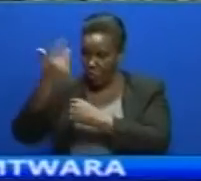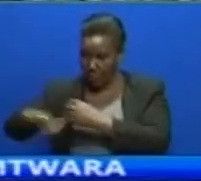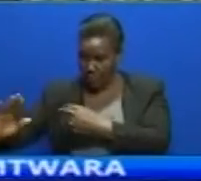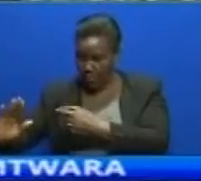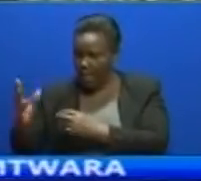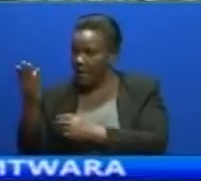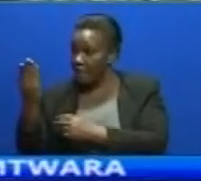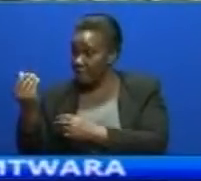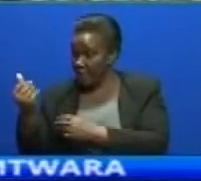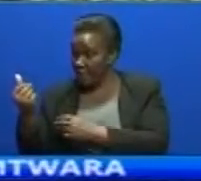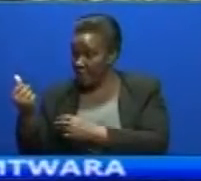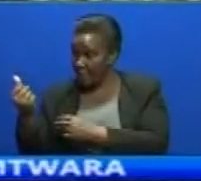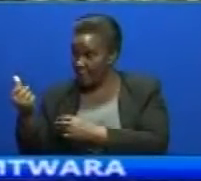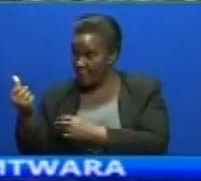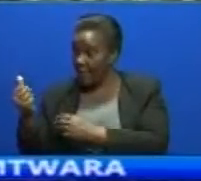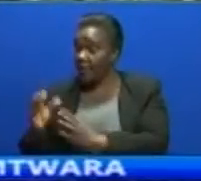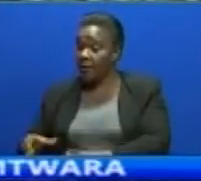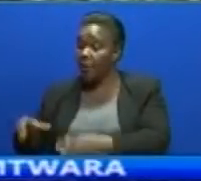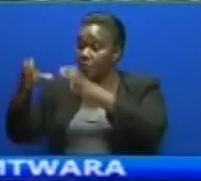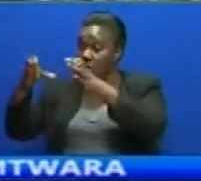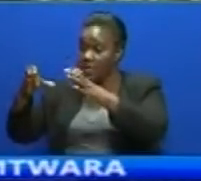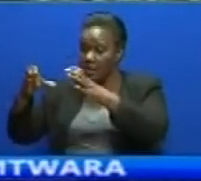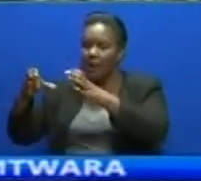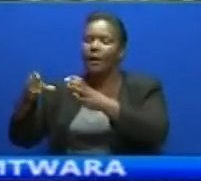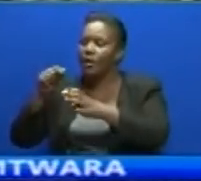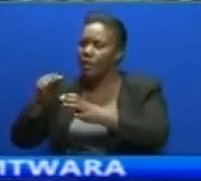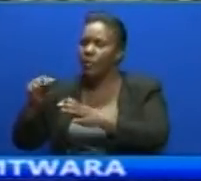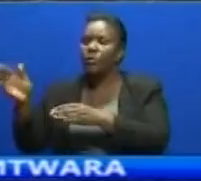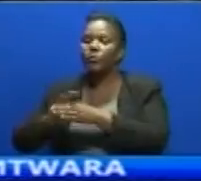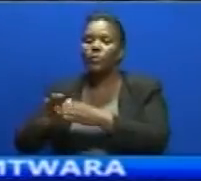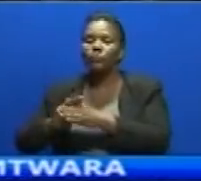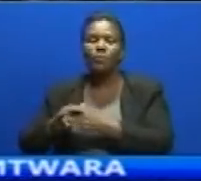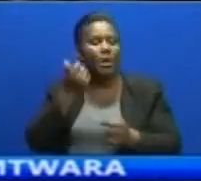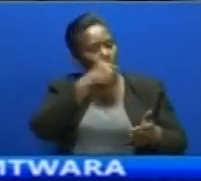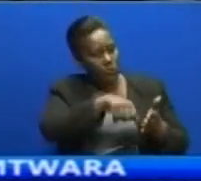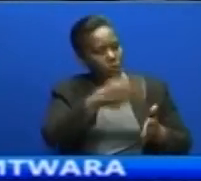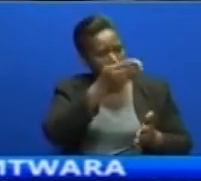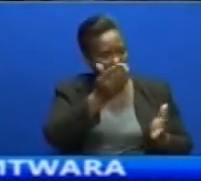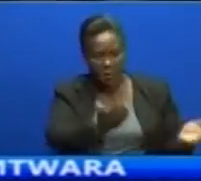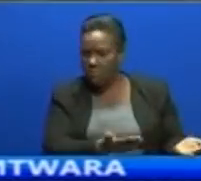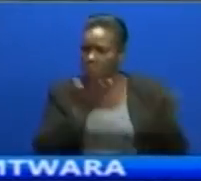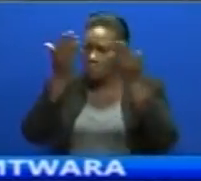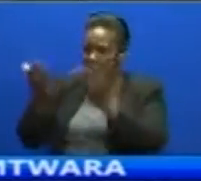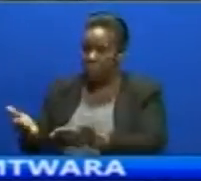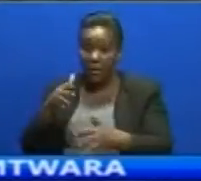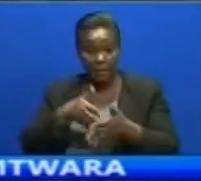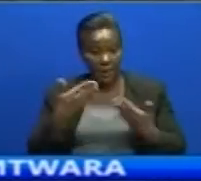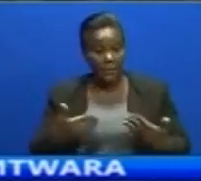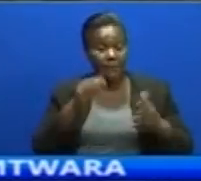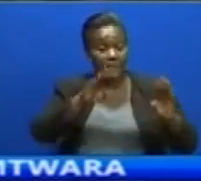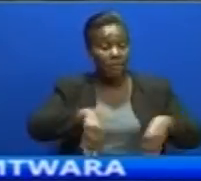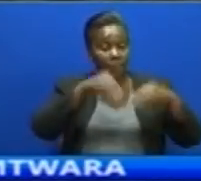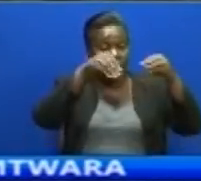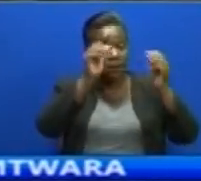hela za gunia ambazo wanalipa wanunuzi ndio ambazo tunakwenda kuchukua tena magunia mengine. Mpaka sasa zaidi ya minada 18